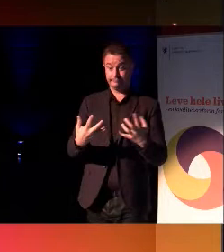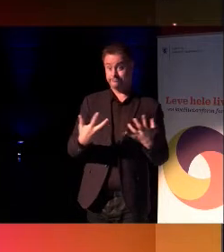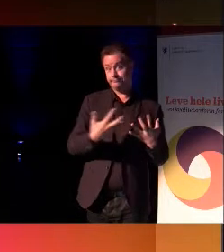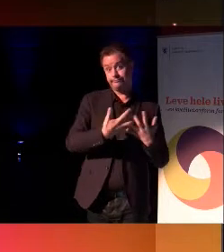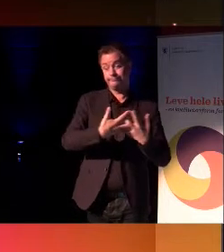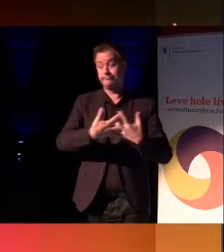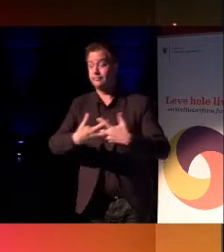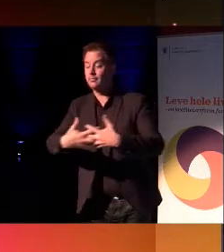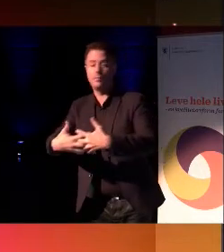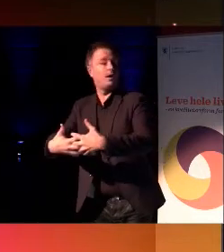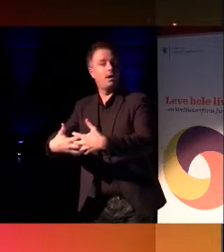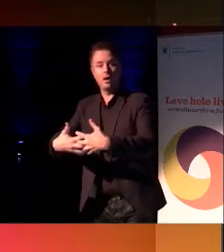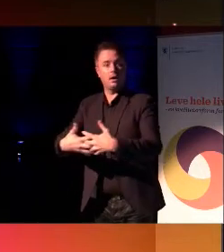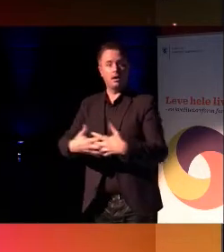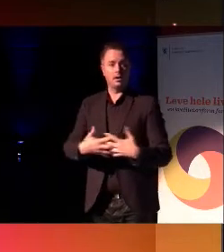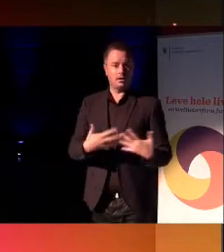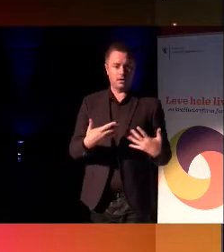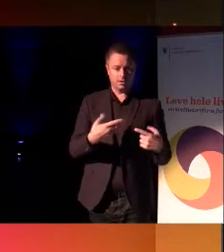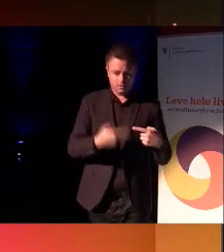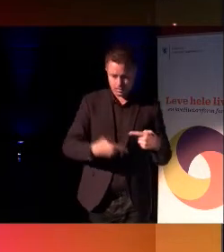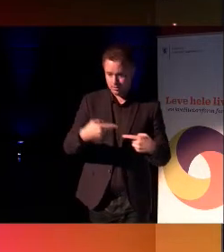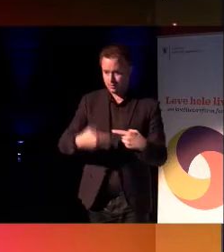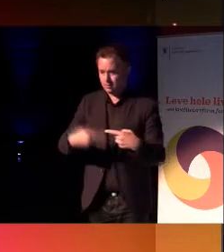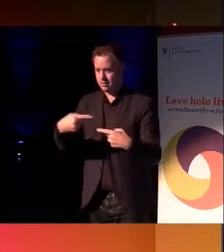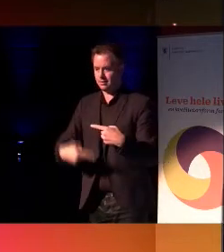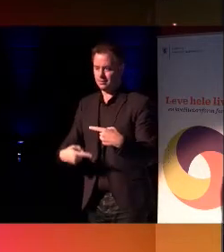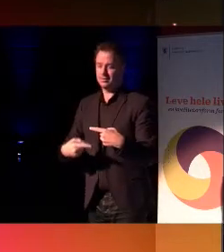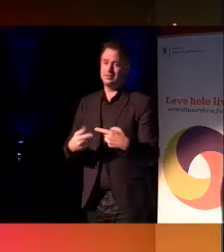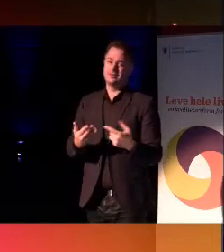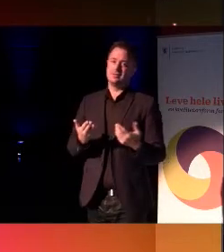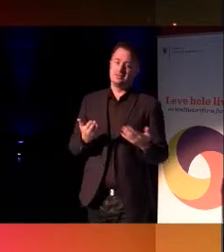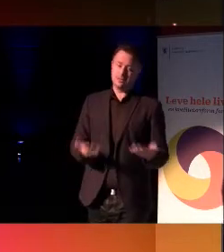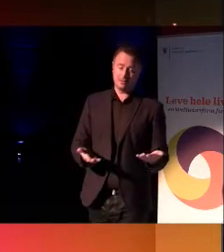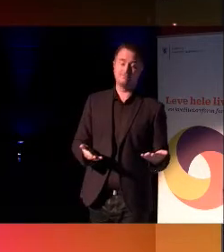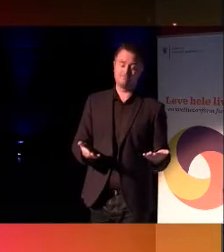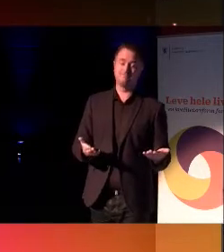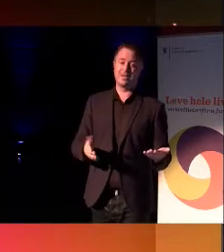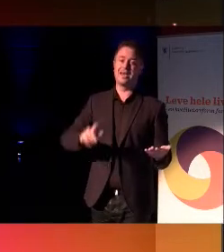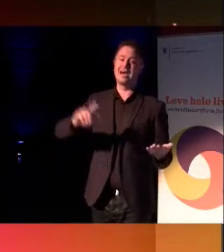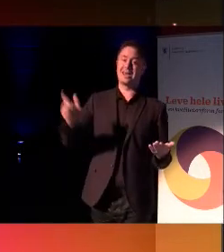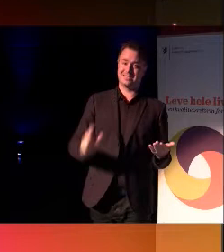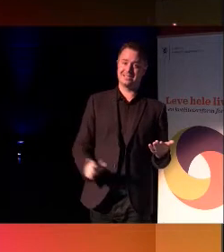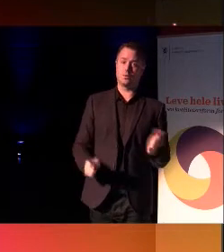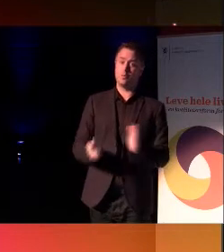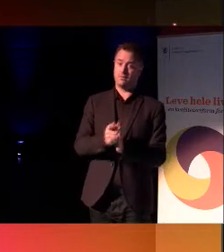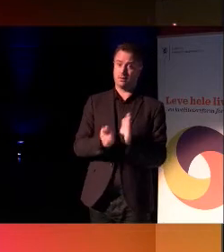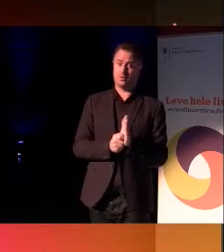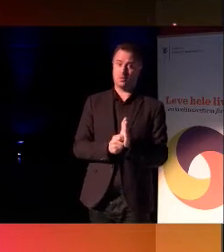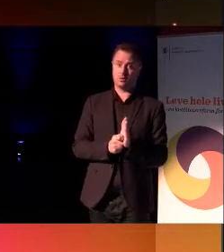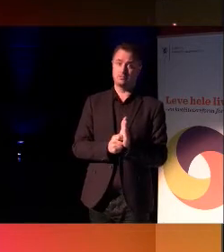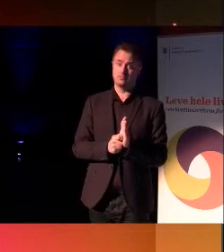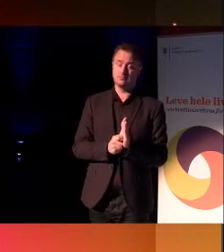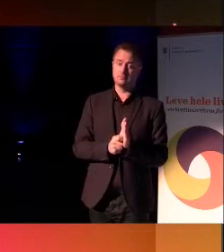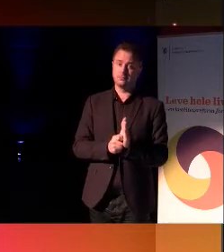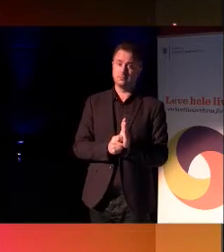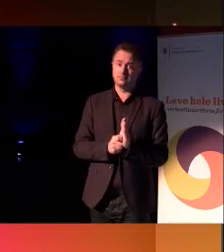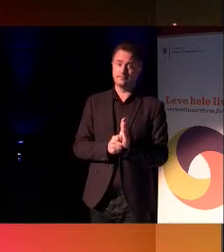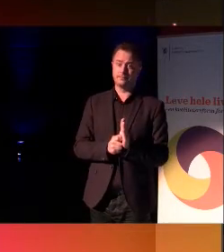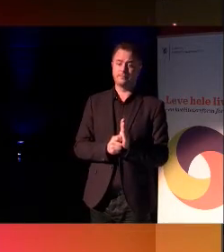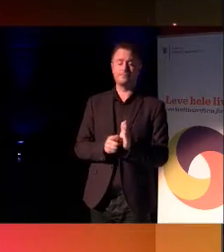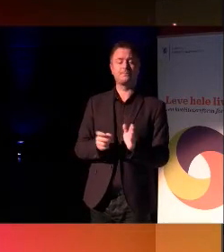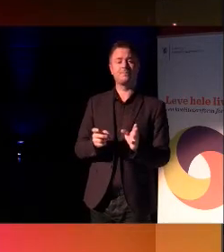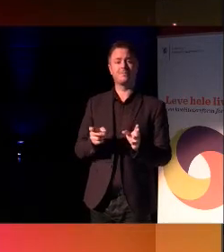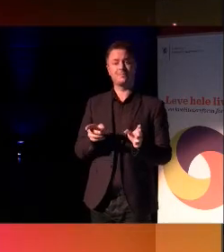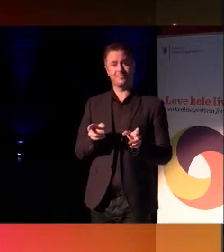det kontinuerlig, for å si det sånn, det utgjør en risiko. Og det tilfeldigvis tilfelle